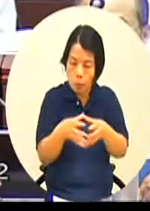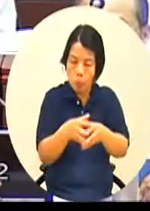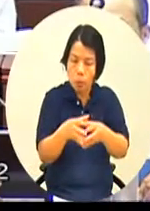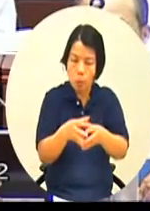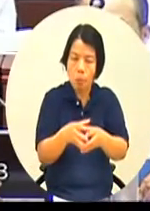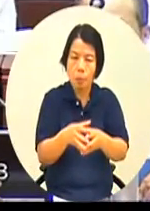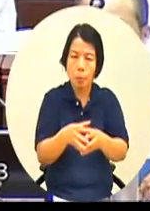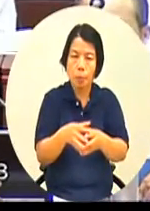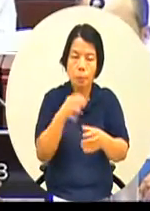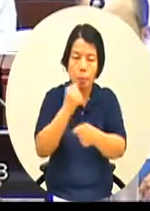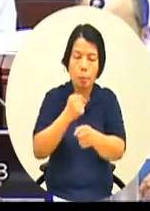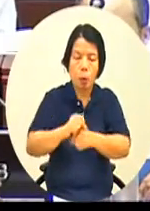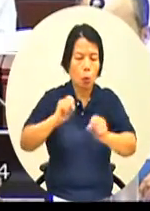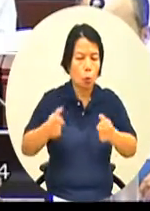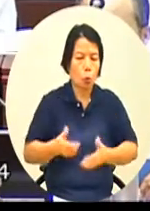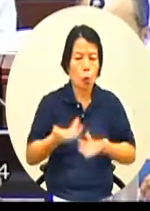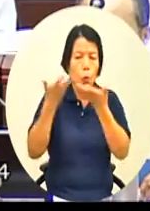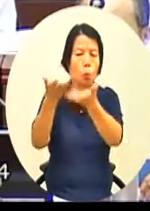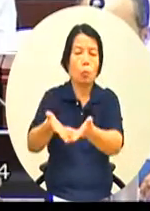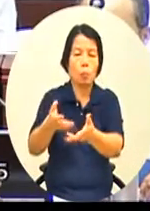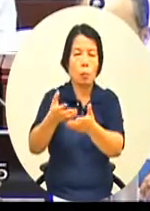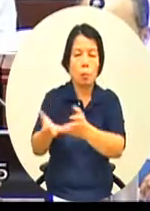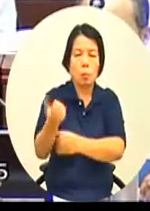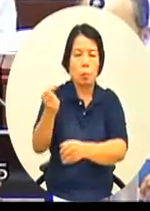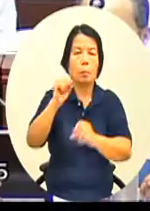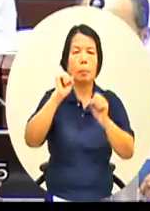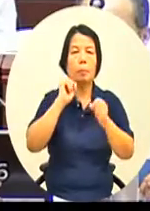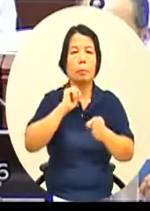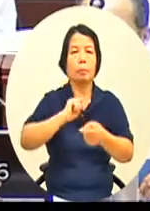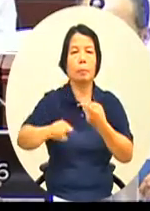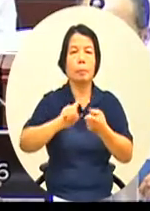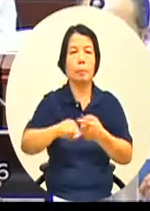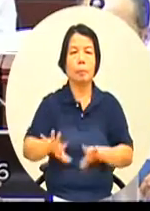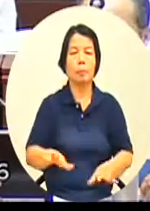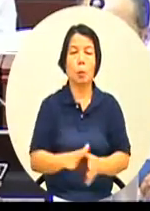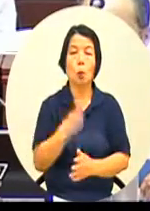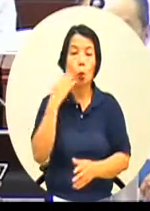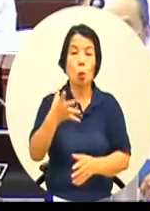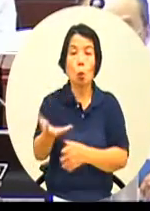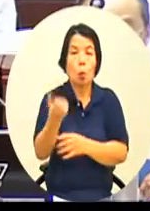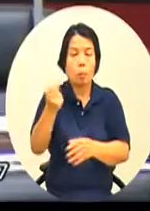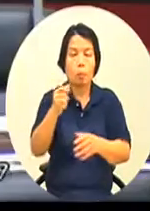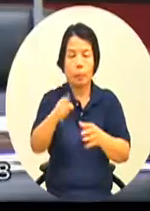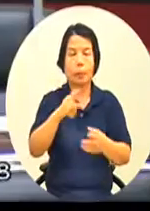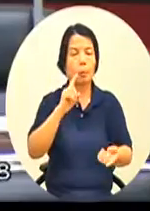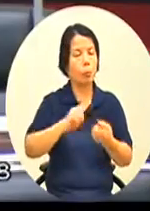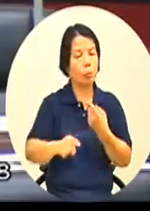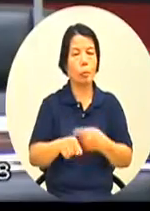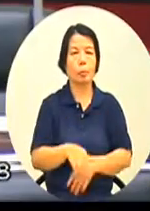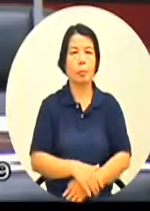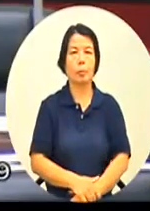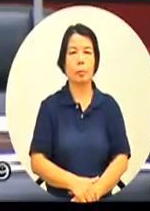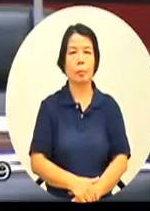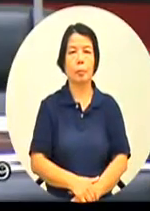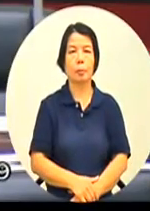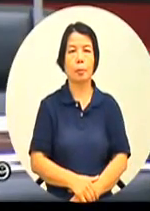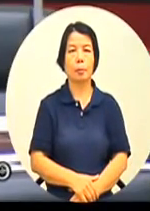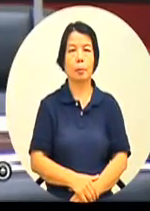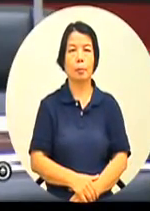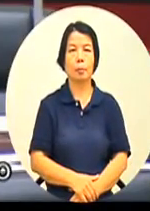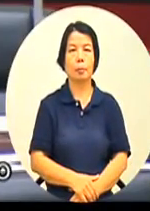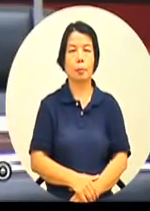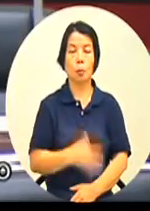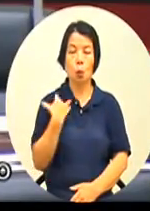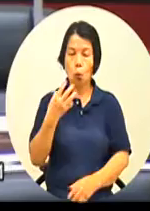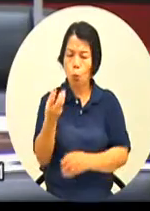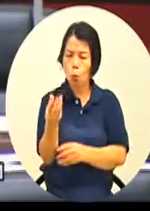是由他。如果是单单只是让他决定的话，这的确是有问题。哎， 对，啊，就是如果说少